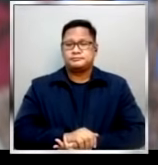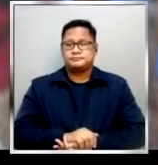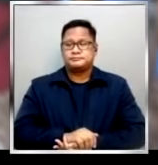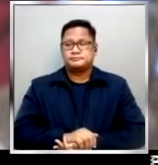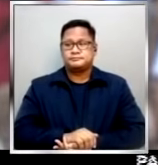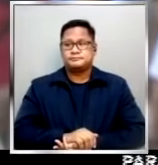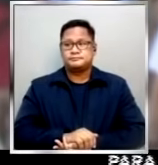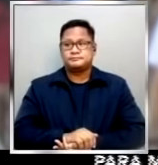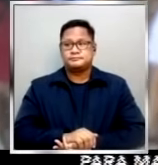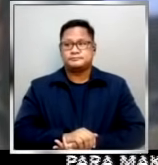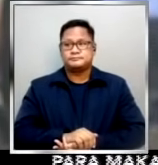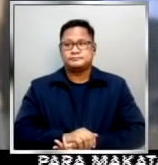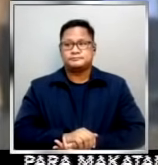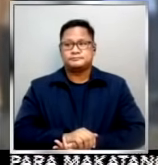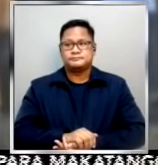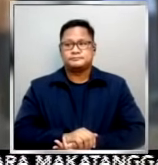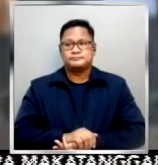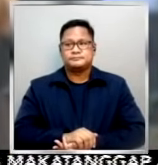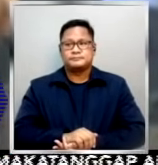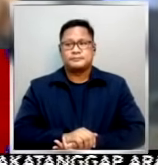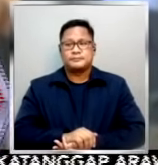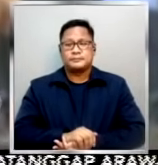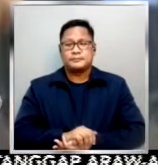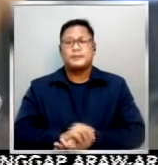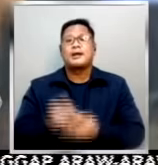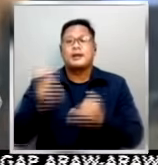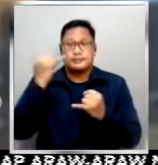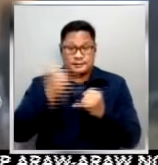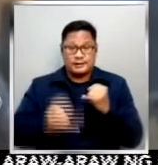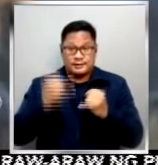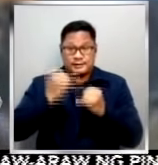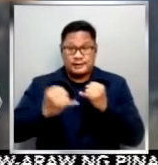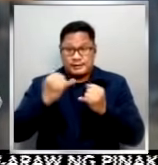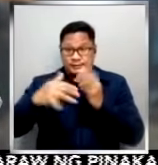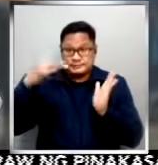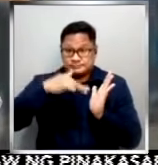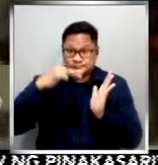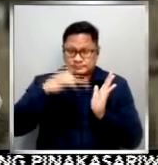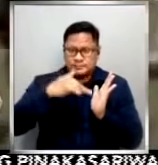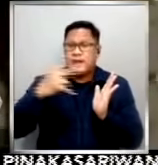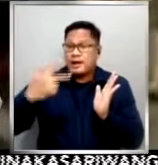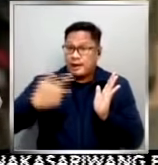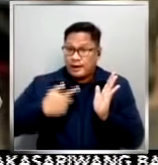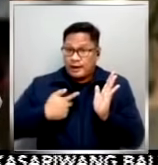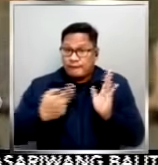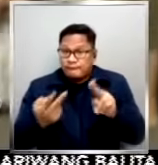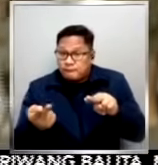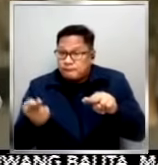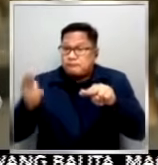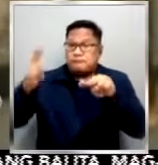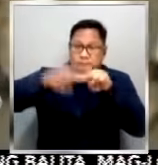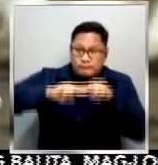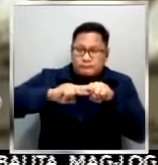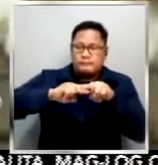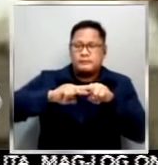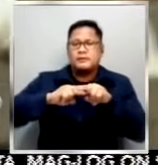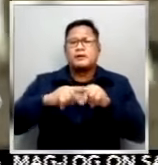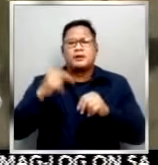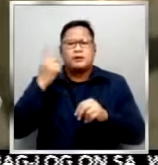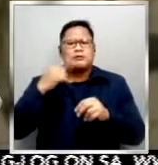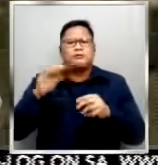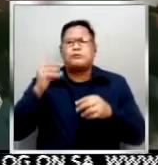Sa pinakahuling pag-aaral ng Okta Research Group, nakita ang bahagyang pagtaas ng reproduction rate o bilis ng pagkalat